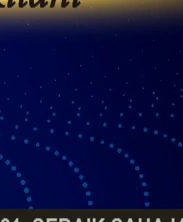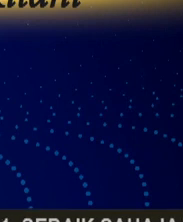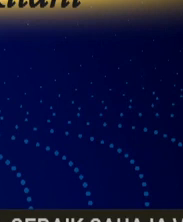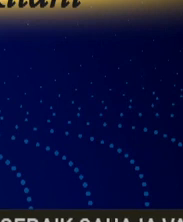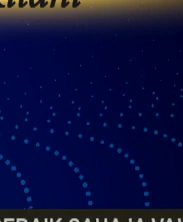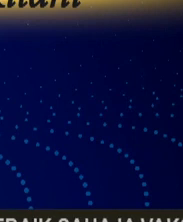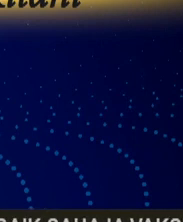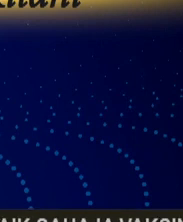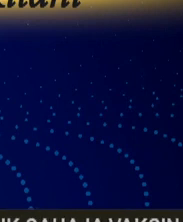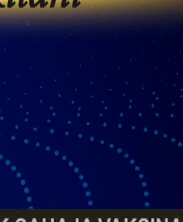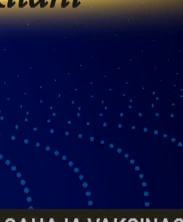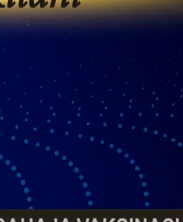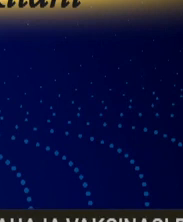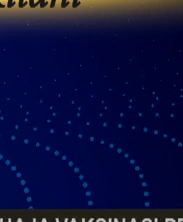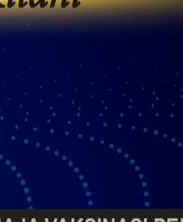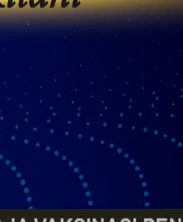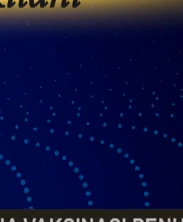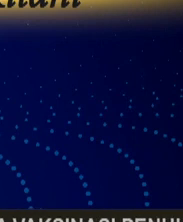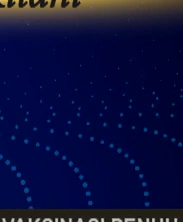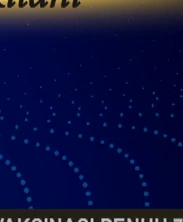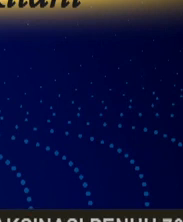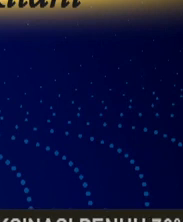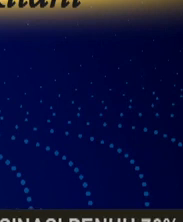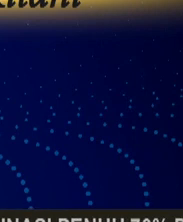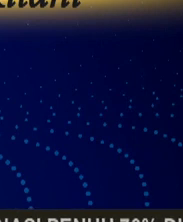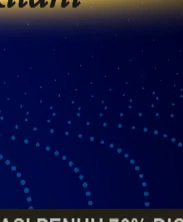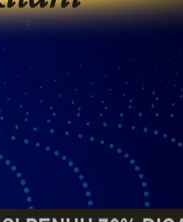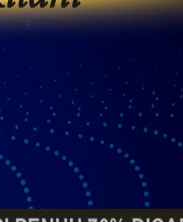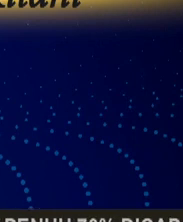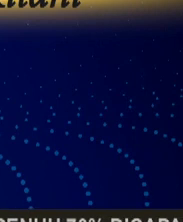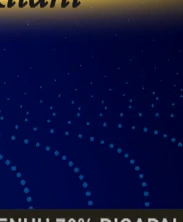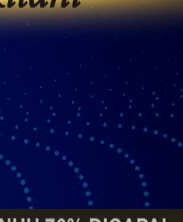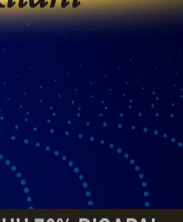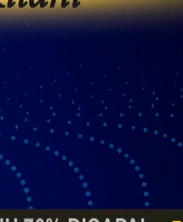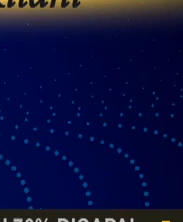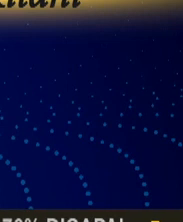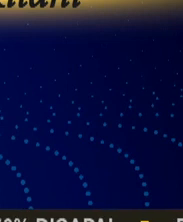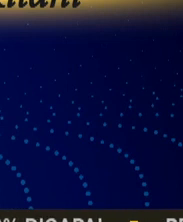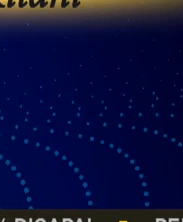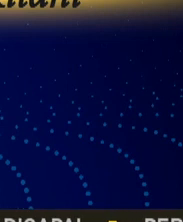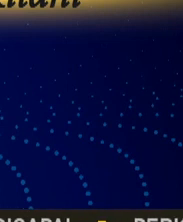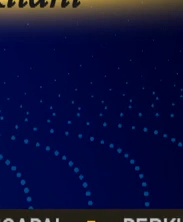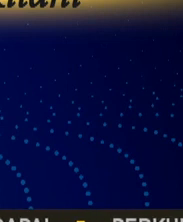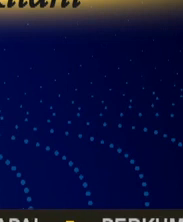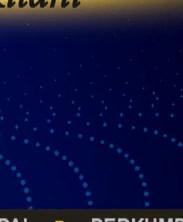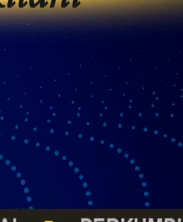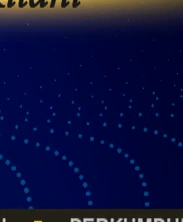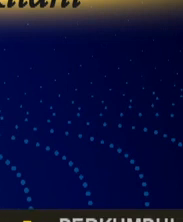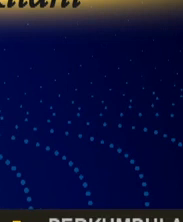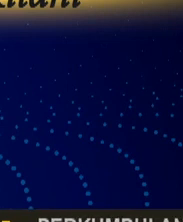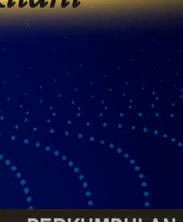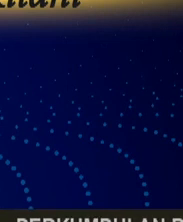Hai sukan skor bola sepak kebangsaan Negara Brunei Darussalam mengundurkan diri dari menyertai pesingan kelayakan kredit Suzuki